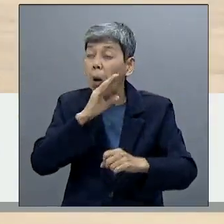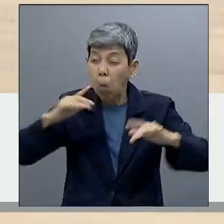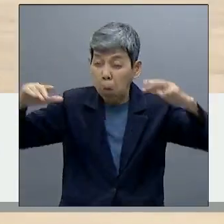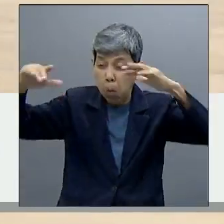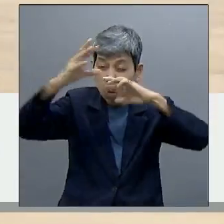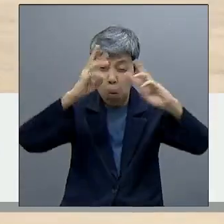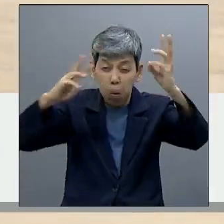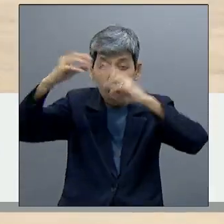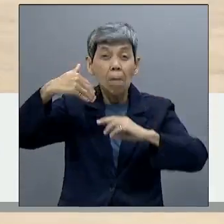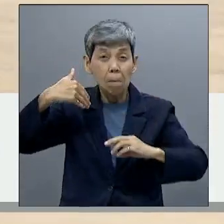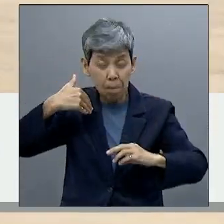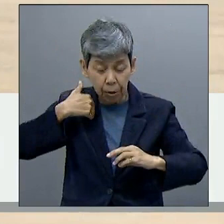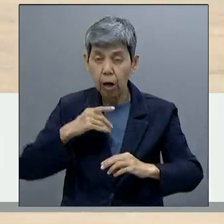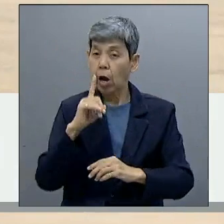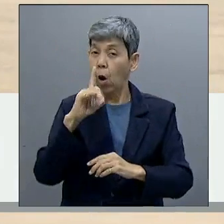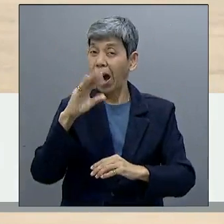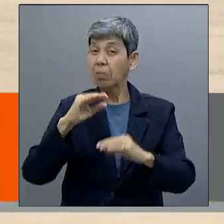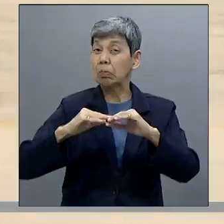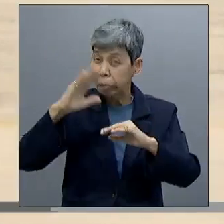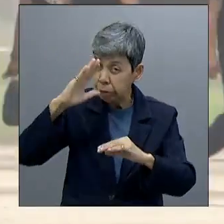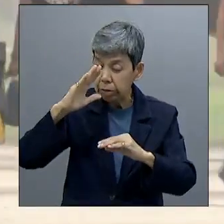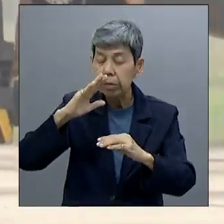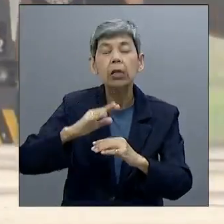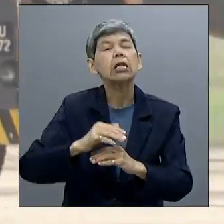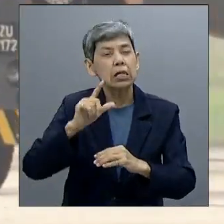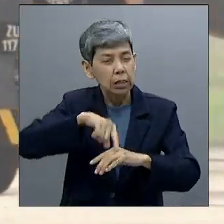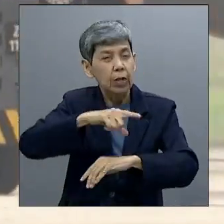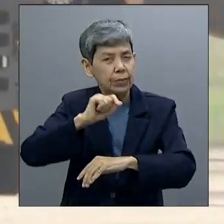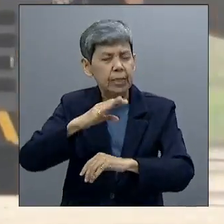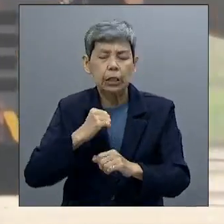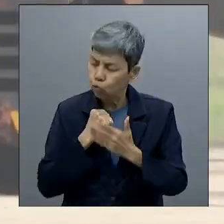จุดที่ยังมีสีเหลืองอยู่เนี่ยเหลือแค่ไม่กี่จุดค่ะหมายถึงพื้นที่ที่มีค่าดัชนีคุณภาพอากาศในระดับที่ไม่ดีต่อสุขภาพแต่ว่ายังไม่ถึงขั้นอันตรายร้ายแรงนะคะหลงเหลือแค่นายรัฐจะโฮะค่ะส่วนที่เหลืออยู่ในเกณฑ์ปกติก่อนที่ค่าคุณภาพอากาศจะดีขึ้นได้แบบนี้ทางการมาเลเซียมีการใช้แผนปฏิบัติการรับมือมลพิษมาตั้งแต่ต้นเดือนกันยายนแล้วนะคะพร้อมทั้งยกระดับการส่งเจ้าหน้าที่ลงพื้นที่ไปตรวจตราการเผาถางป่ามีส่งสัญญาณเตรียมมองลู่ทางการทำฝนเทียมด้วยเพื่อจะช่วยบรรเทาสถานการณ์หากว่าดัชนีมลพิษเนี่ยสูงเกิน150ต่อเนื่องนานกว่า 24